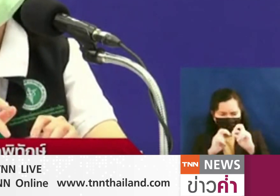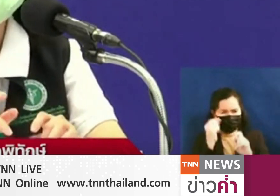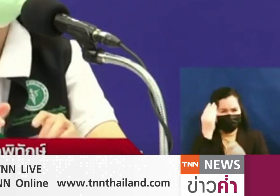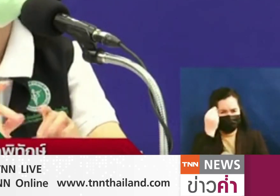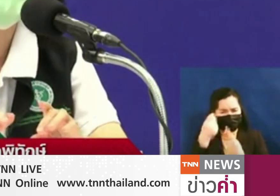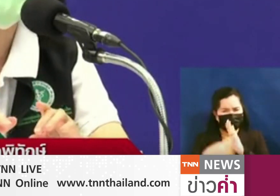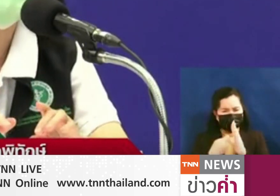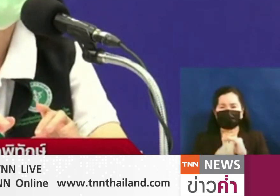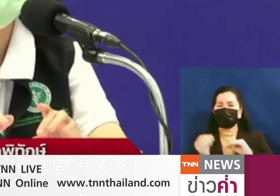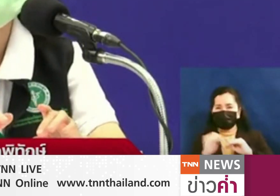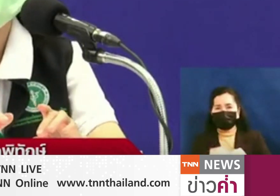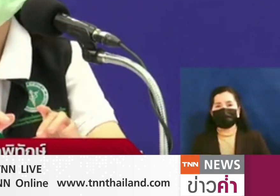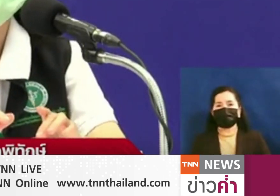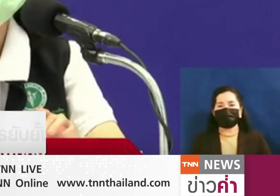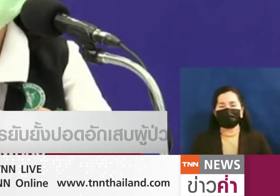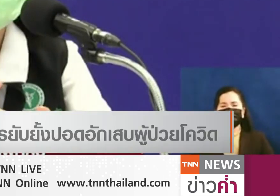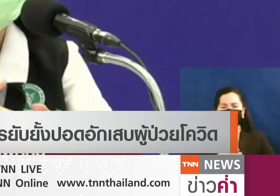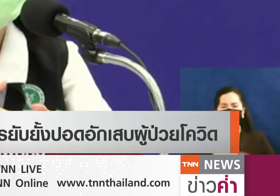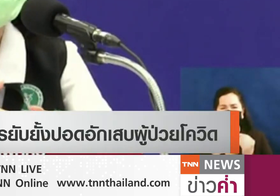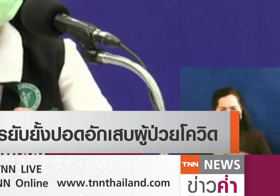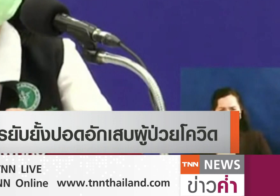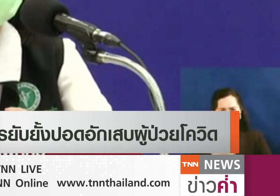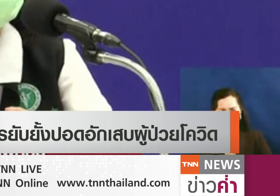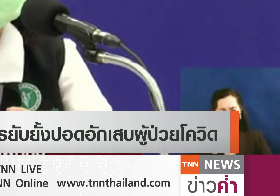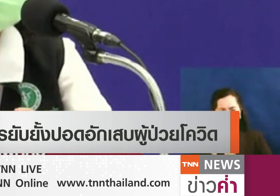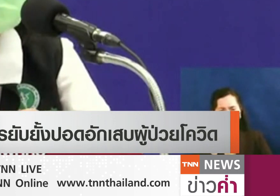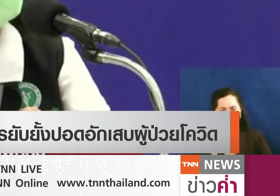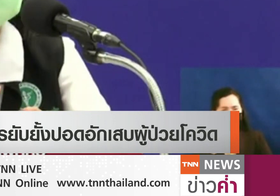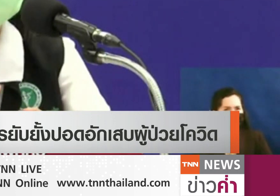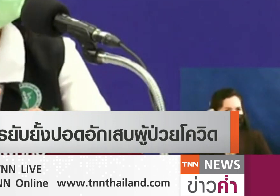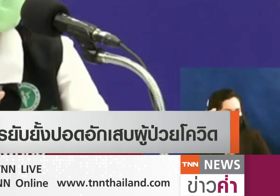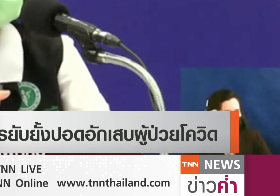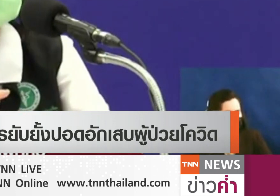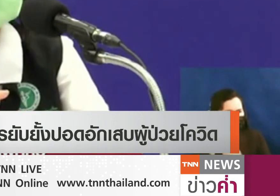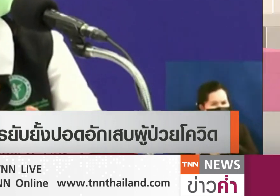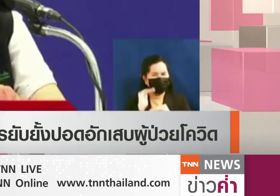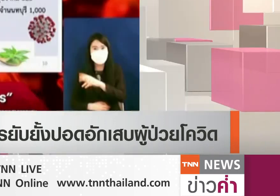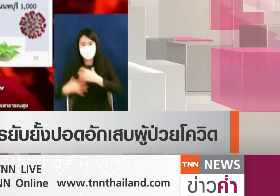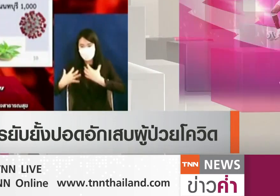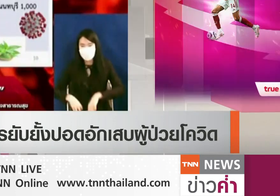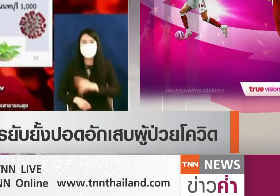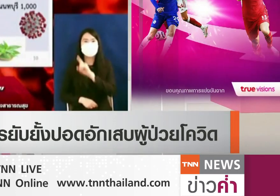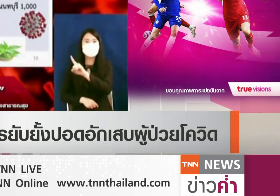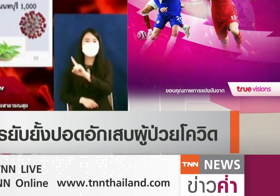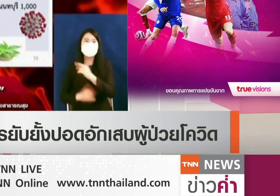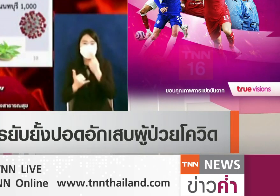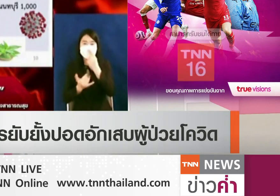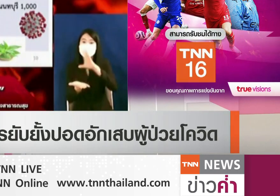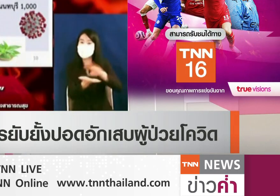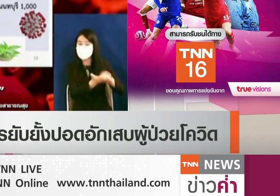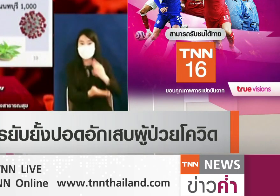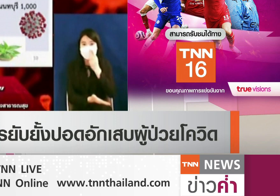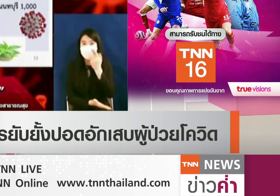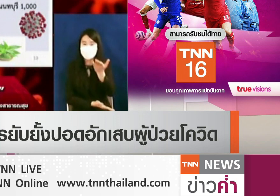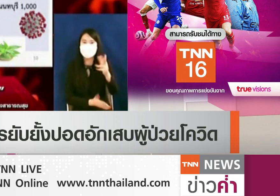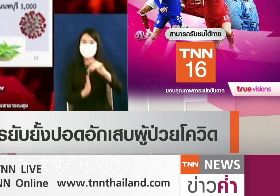ายโจรทั่วประเทศด้วยโดยแพทย์หญิงอัมพรเบญจพลพิทักษ์อธิบดีกรมการแพทย์แผนไทยและการแพทย์ทางเลือกได้มีการชี้แจงก